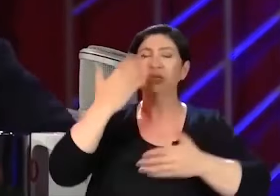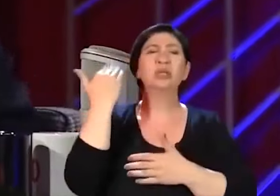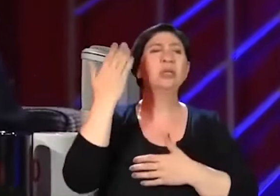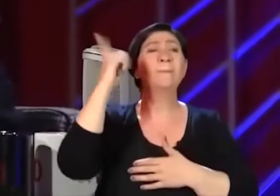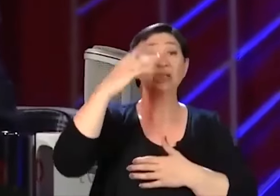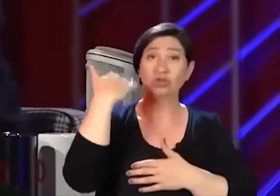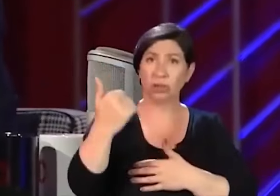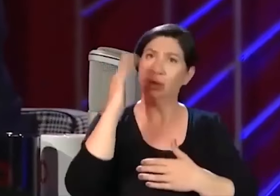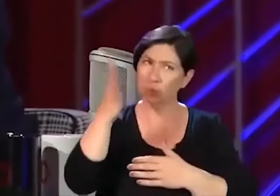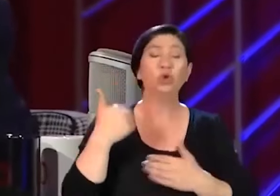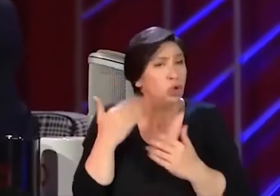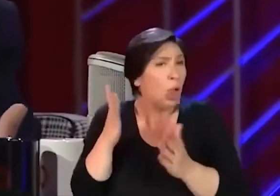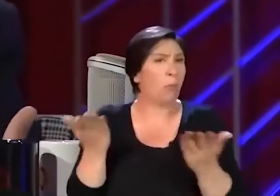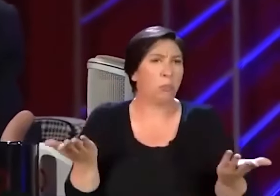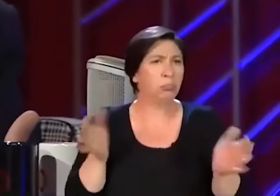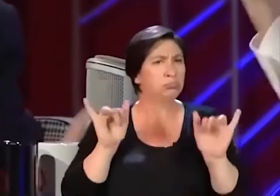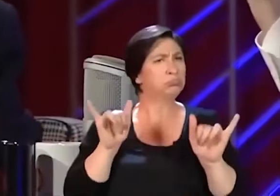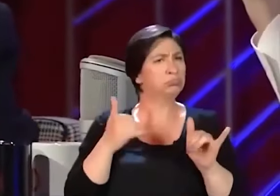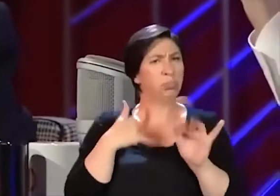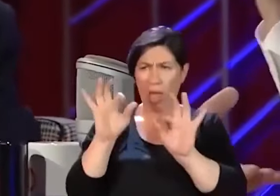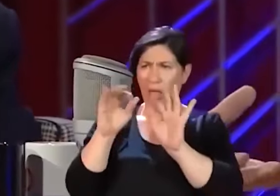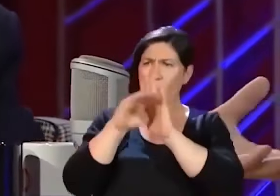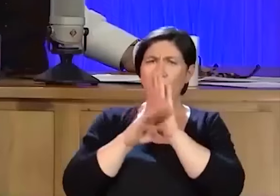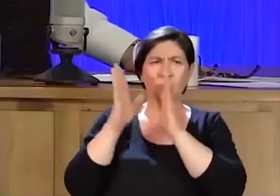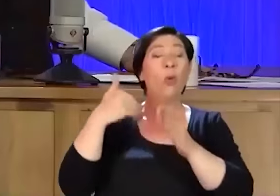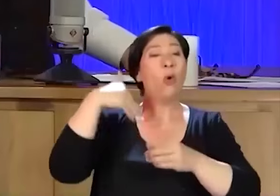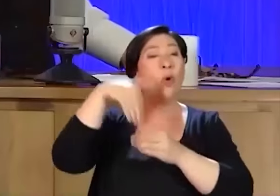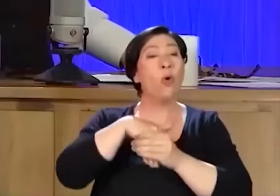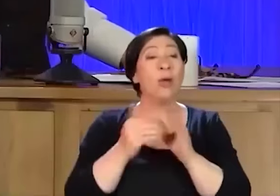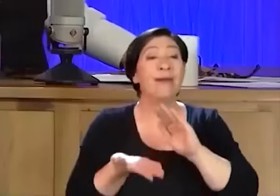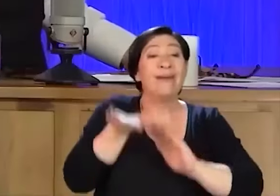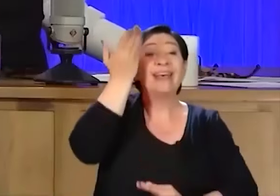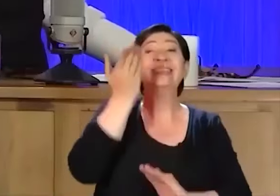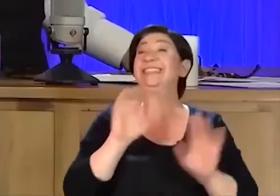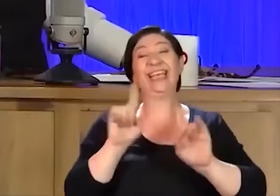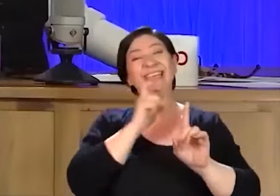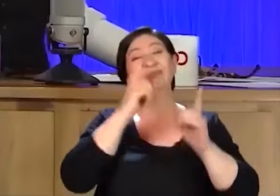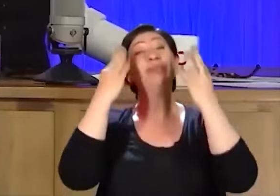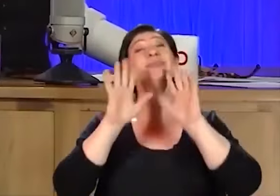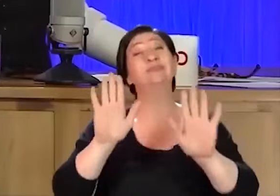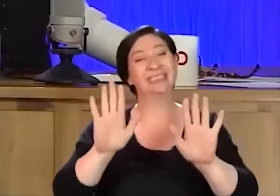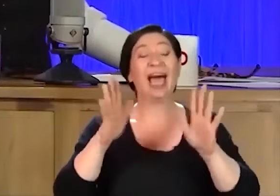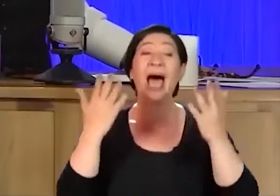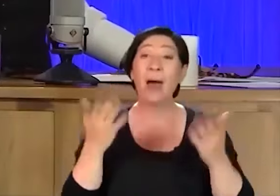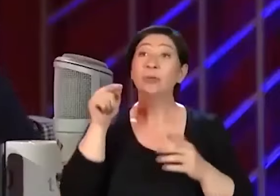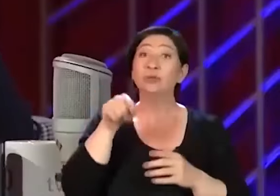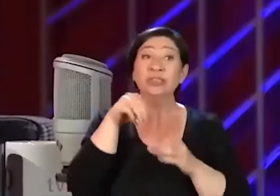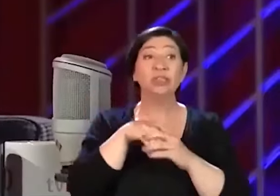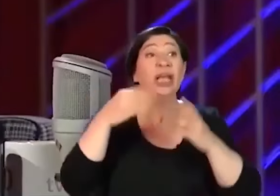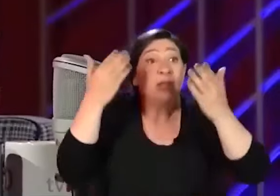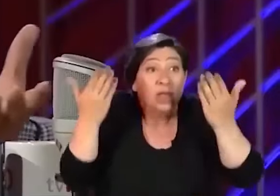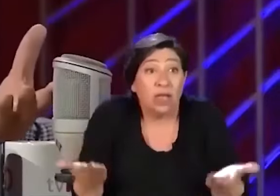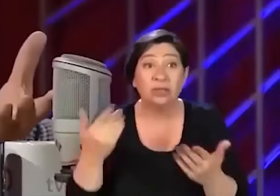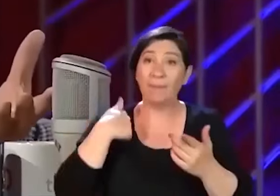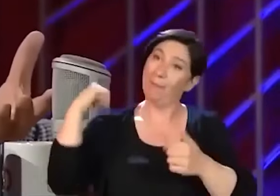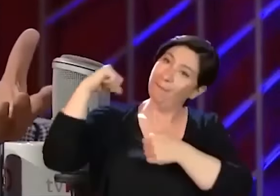ki bir daha çağırsa gider misin? Giderim dedim. Ya, oyumu arttırmak için değil yani yanlış anlaşılmasın. Ama şunun için ya keşke